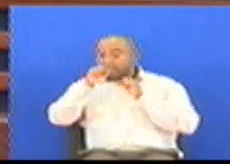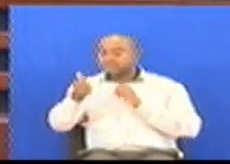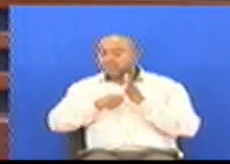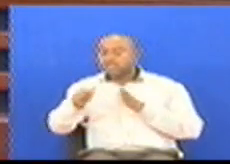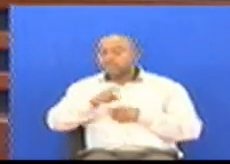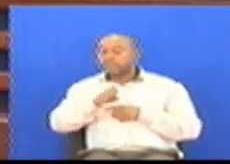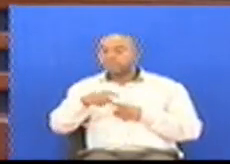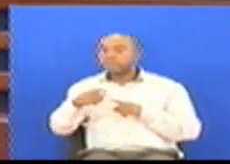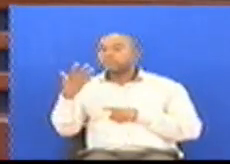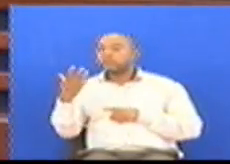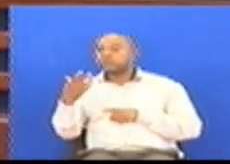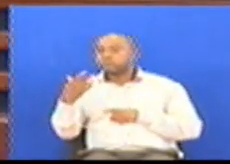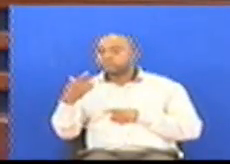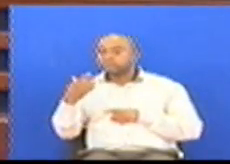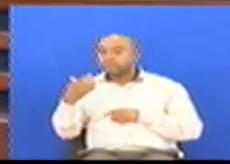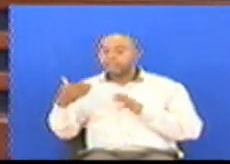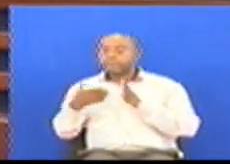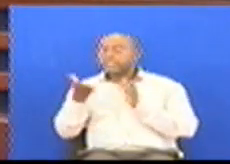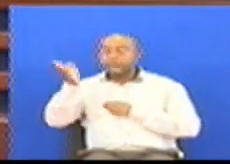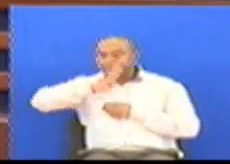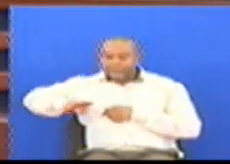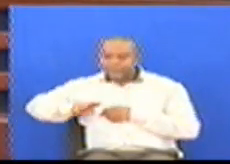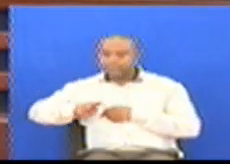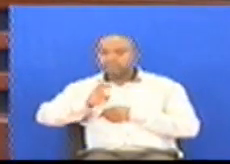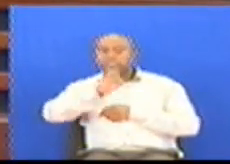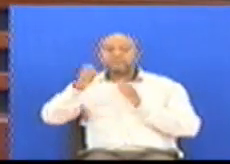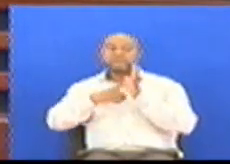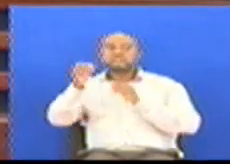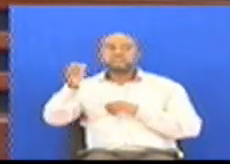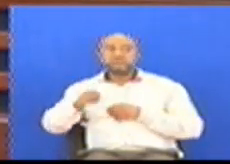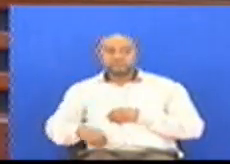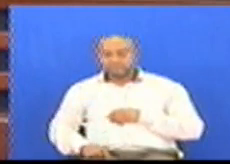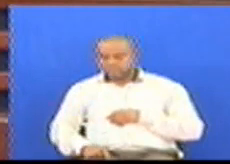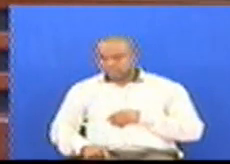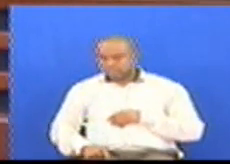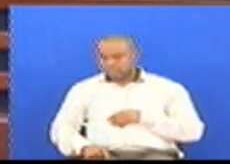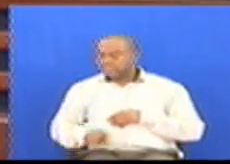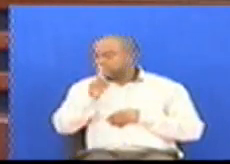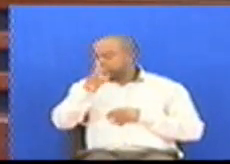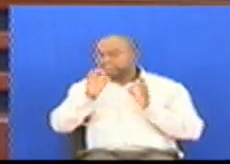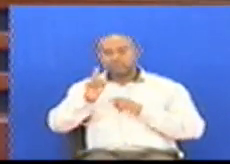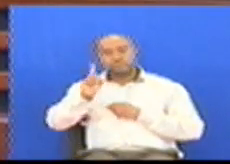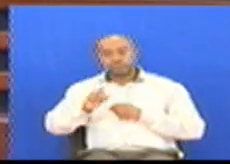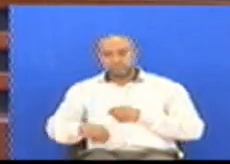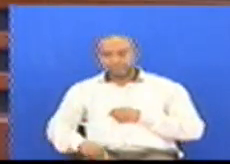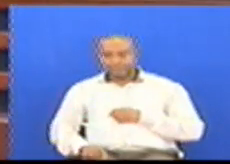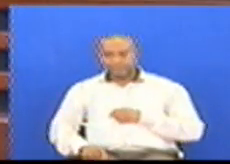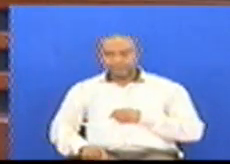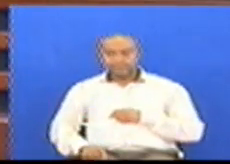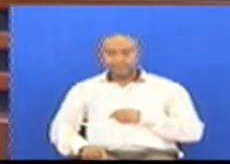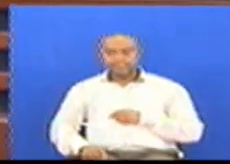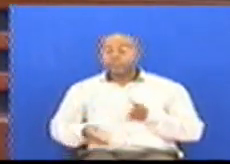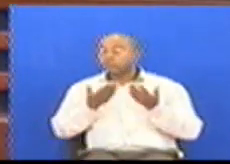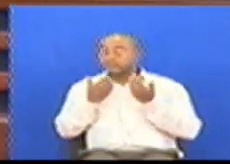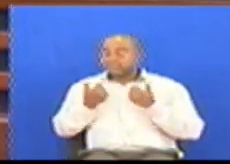1500, 1500 mpaka itakapofika kiwango ambacho alikuwa anadaiwa. Hii sio sawa. Sasa kwa sababu mwaka